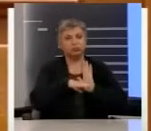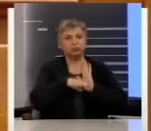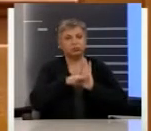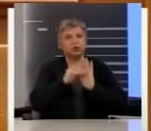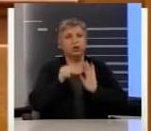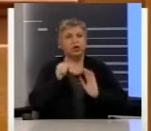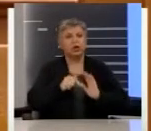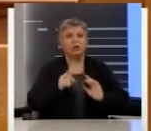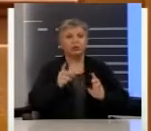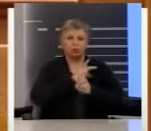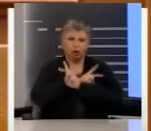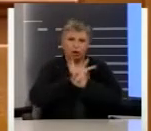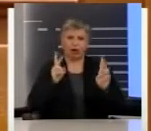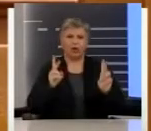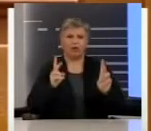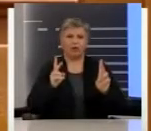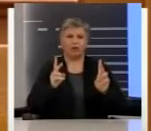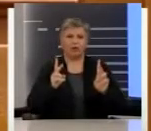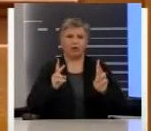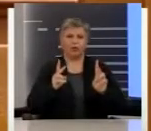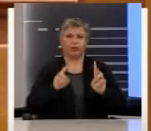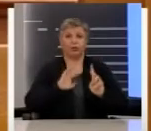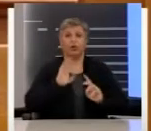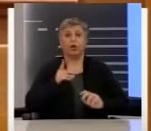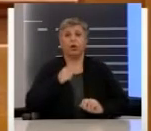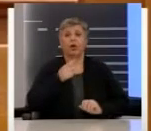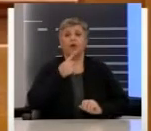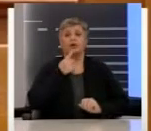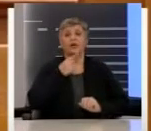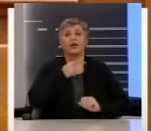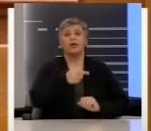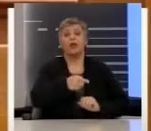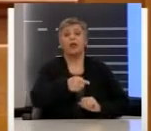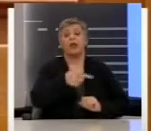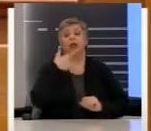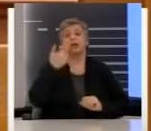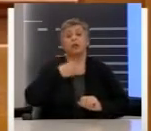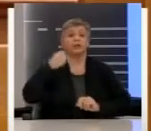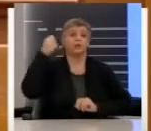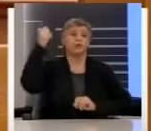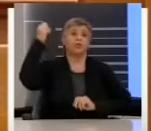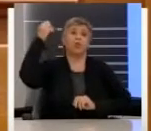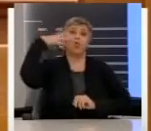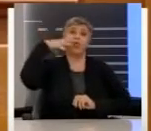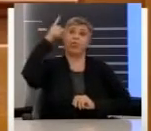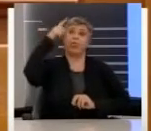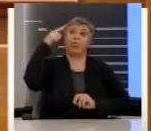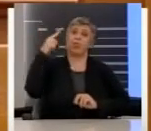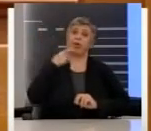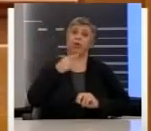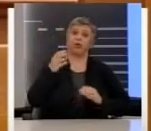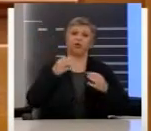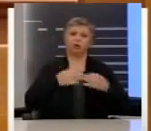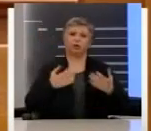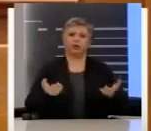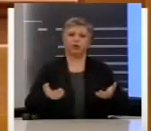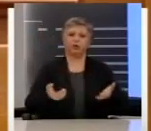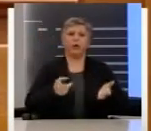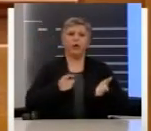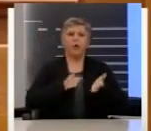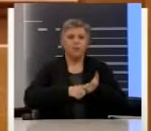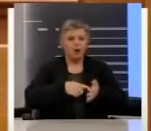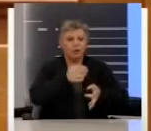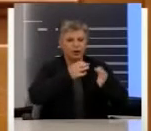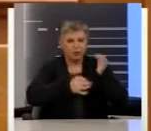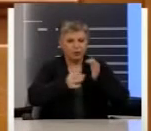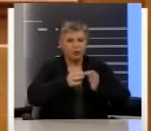Όχι επικαλούμενοι την θεόπνευστη προσέγγιση, αλλά την απλή γνώμη που έχει κάθε